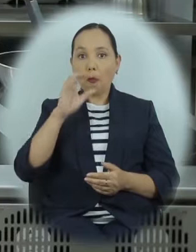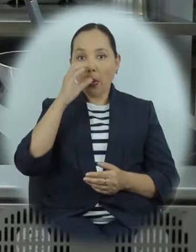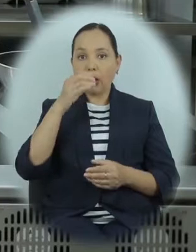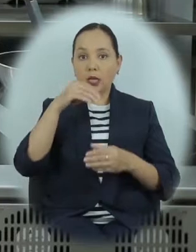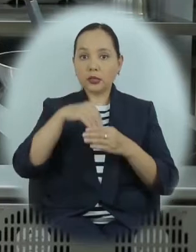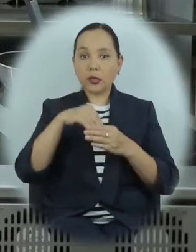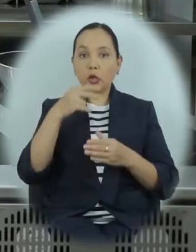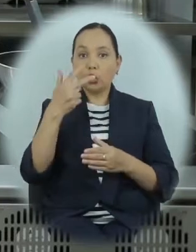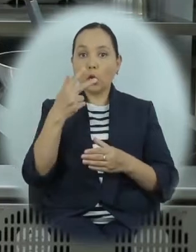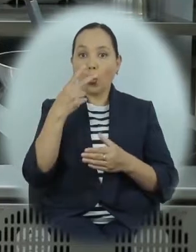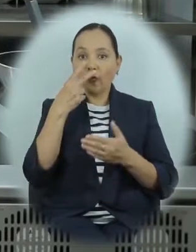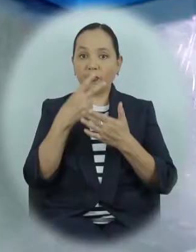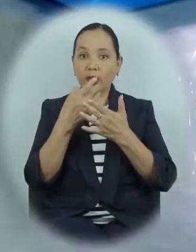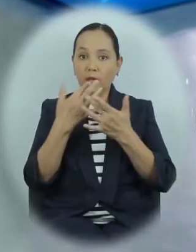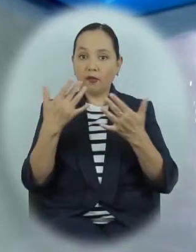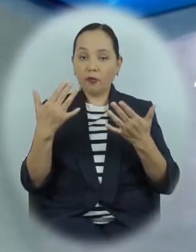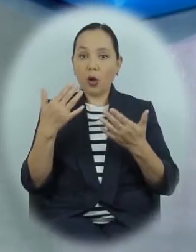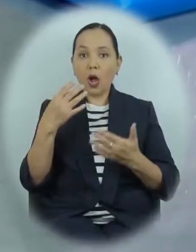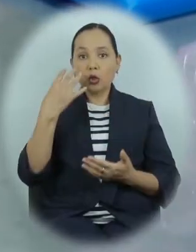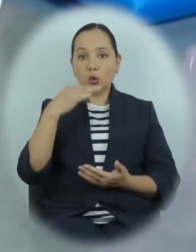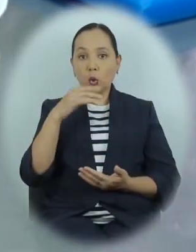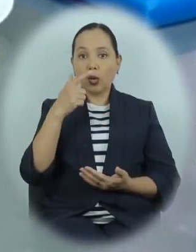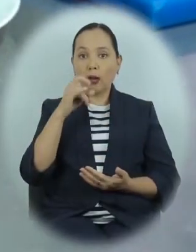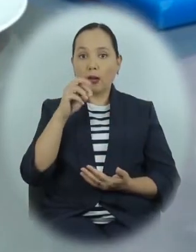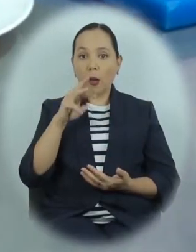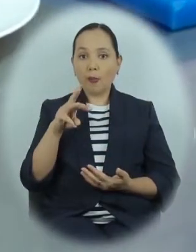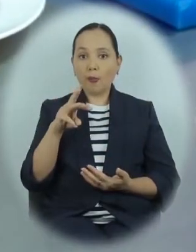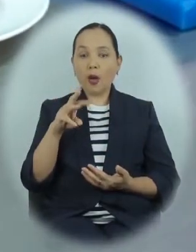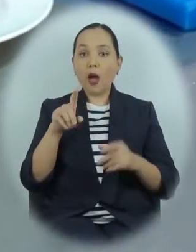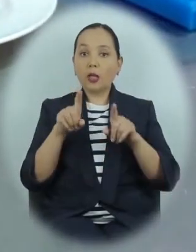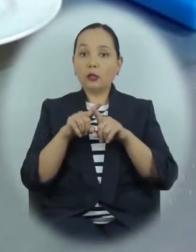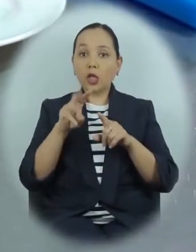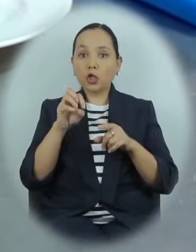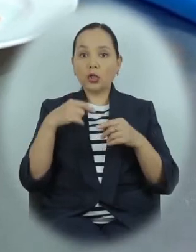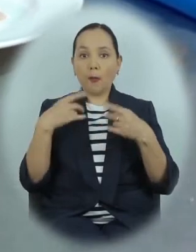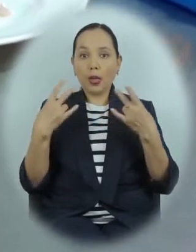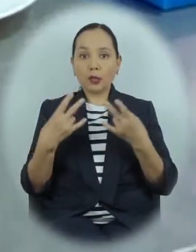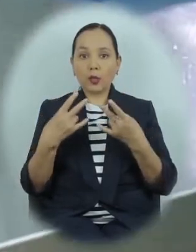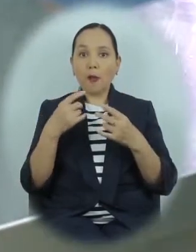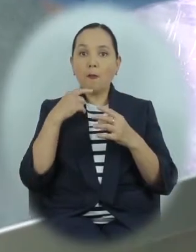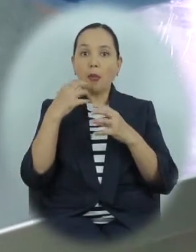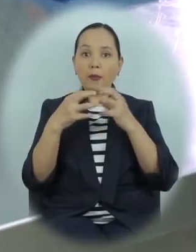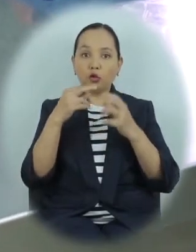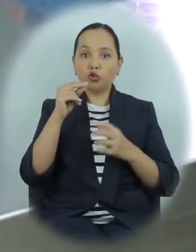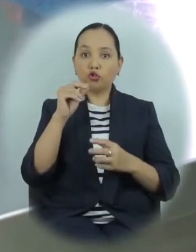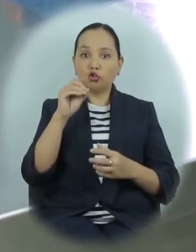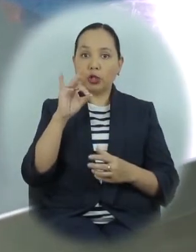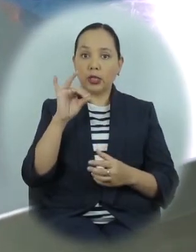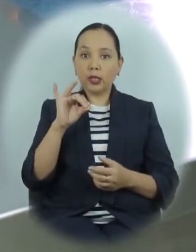болгарский перец трех видов по 40 грамм. Также нам понадобятся помидоры черри